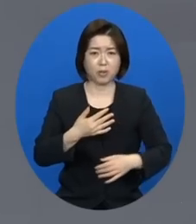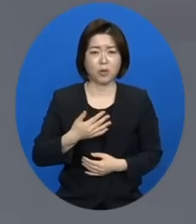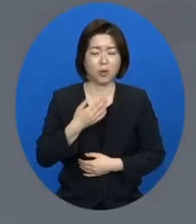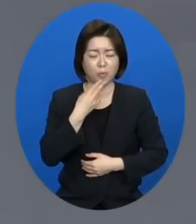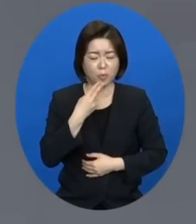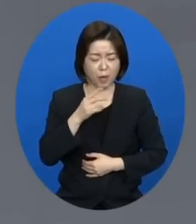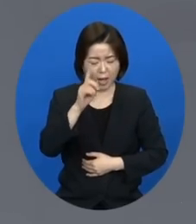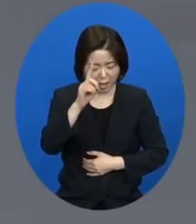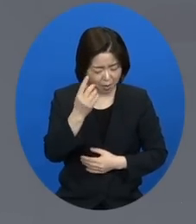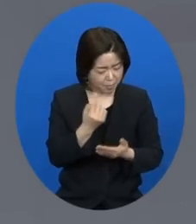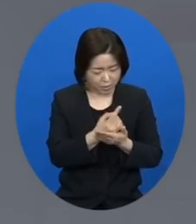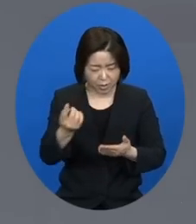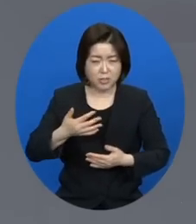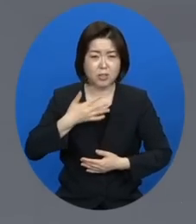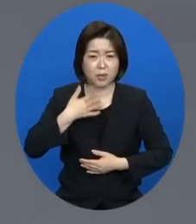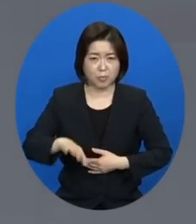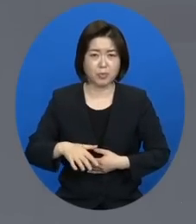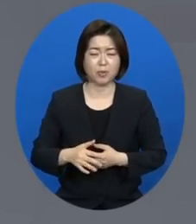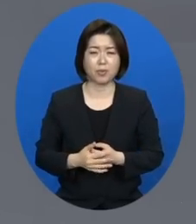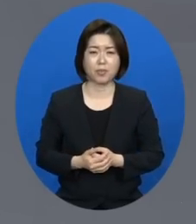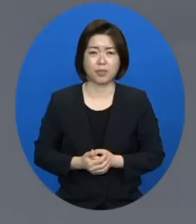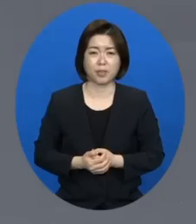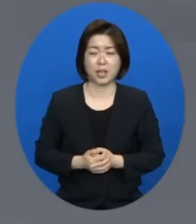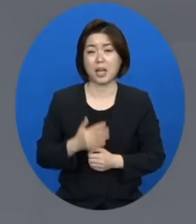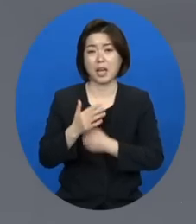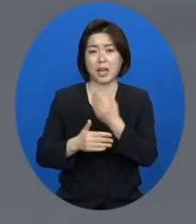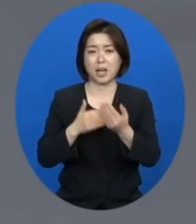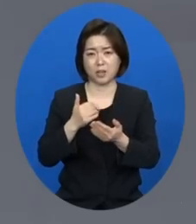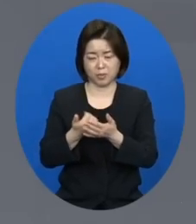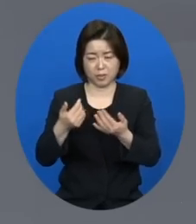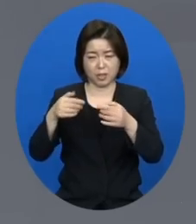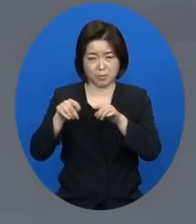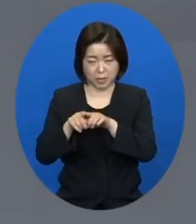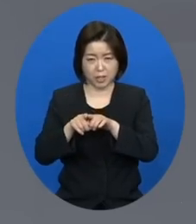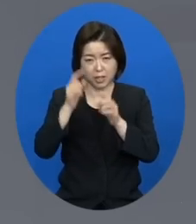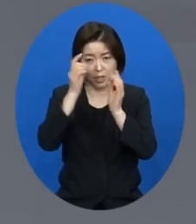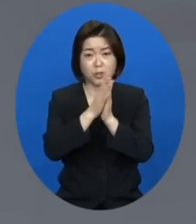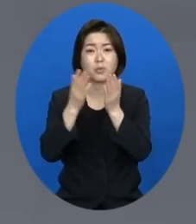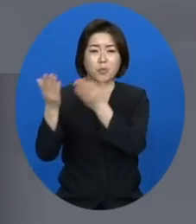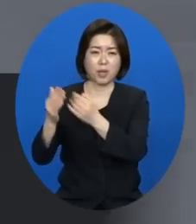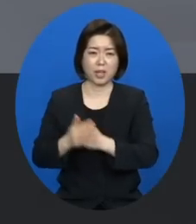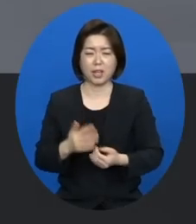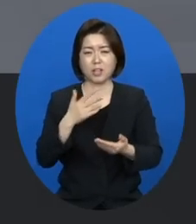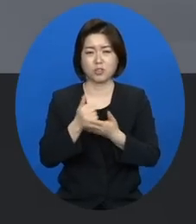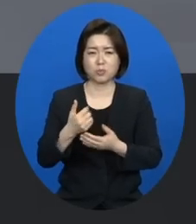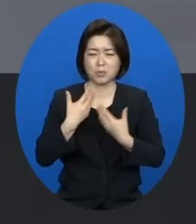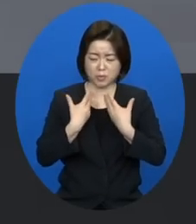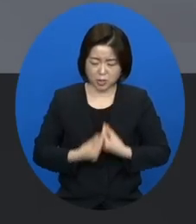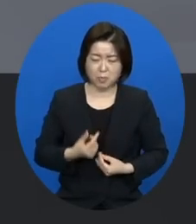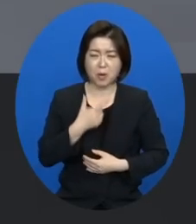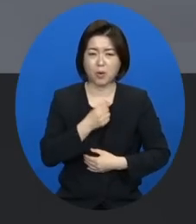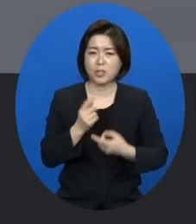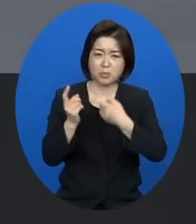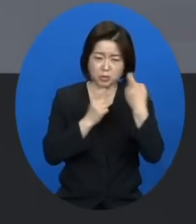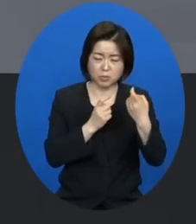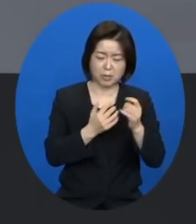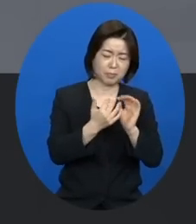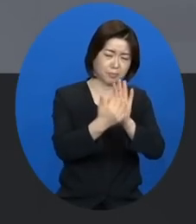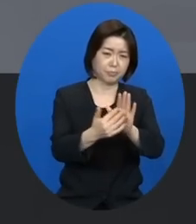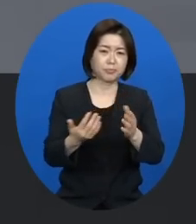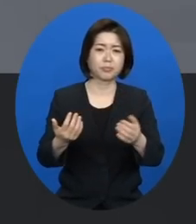여러분을 떠나신 적이 없다는 사실입니다. 우리가 함께 첫 번째로 기도할 때 주님 절망하고 싶은 유혹을 거절할 힘을